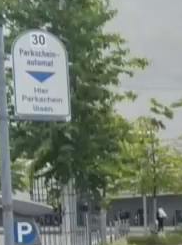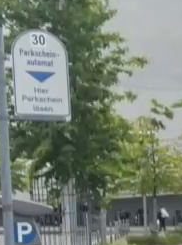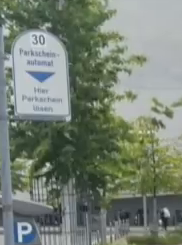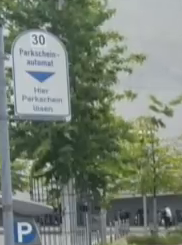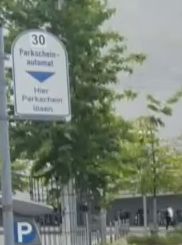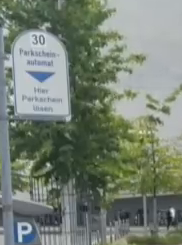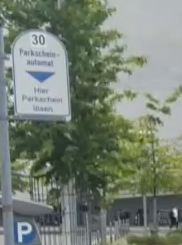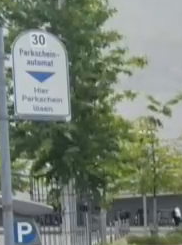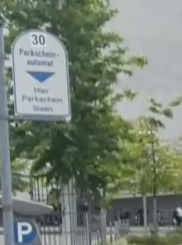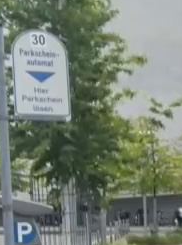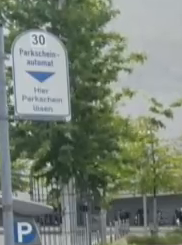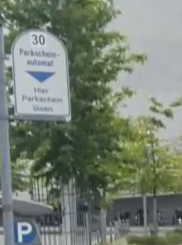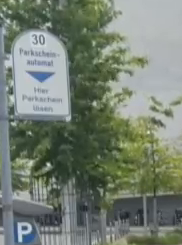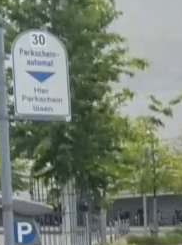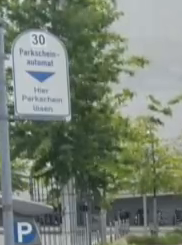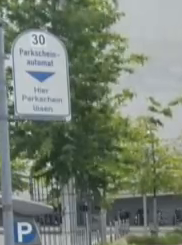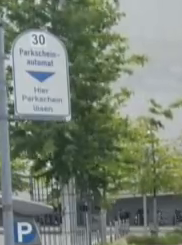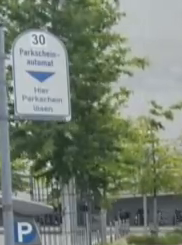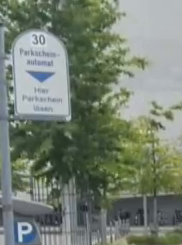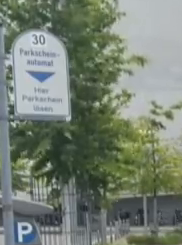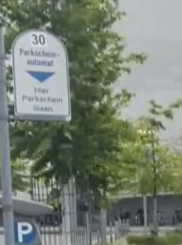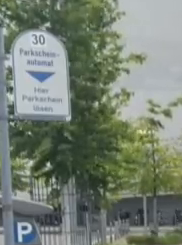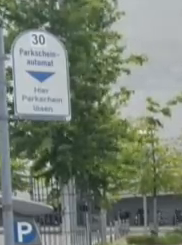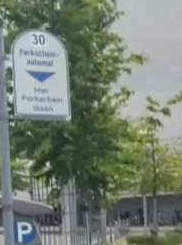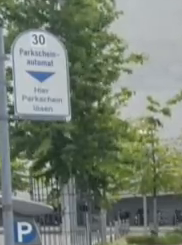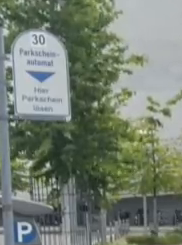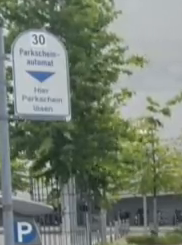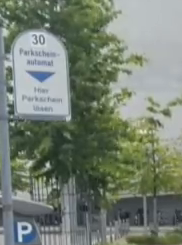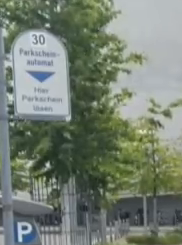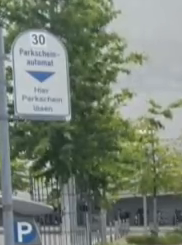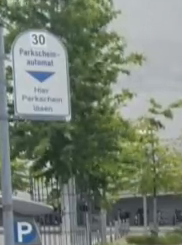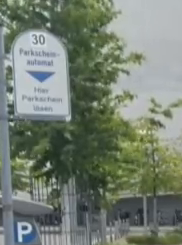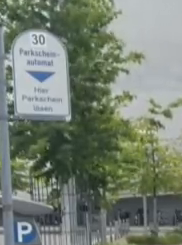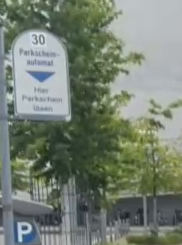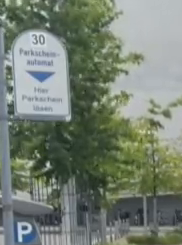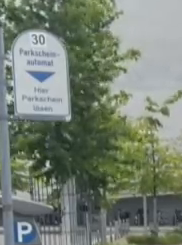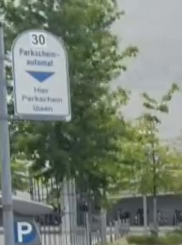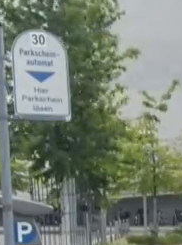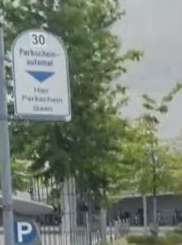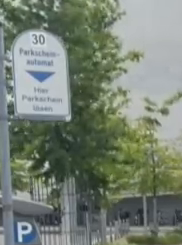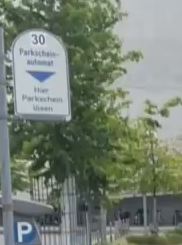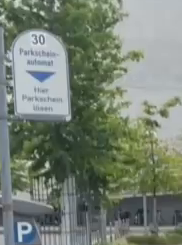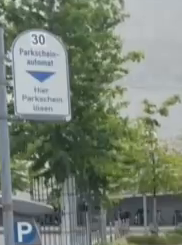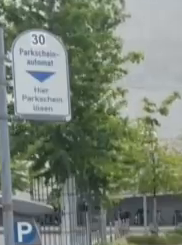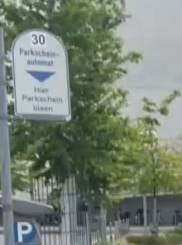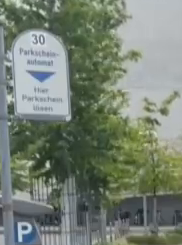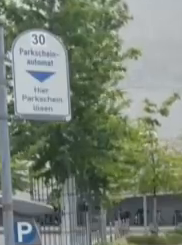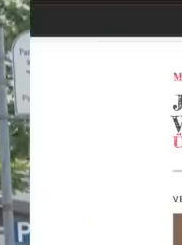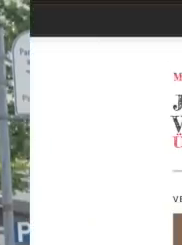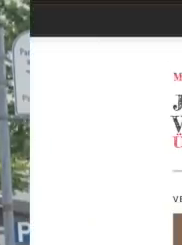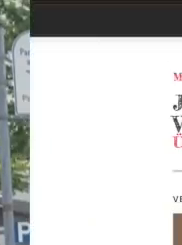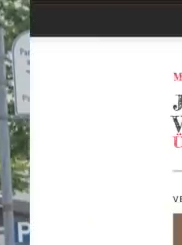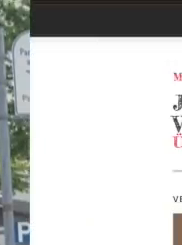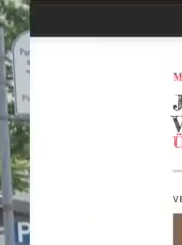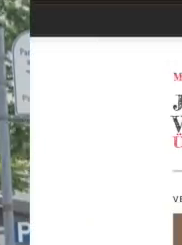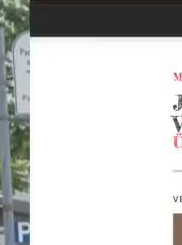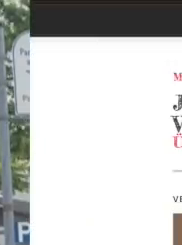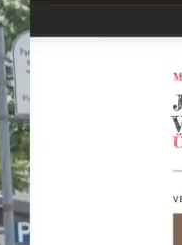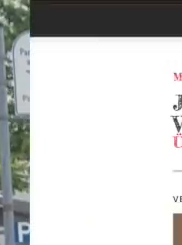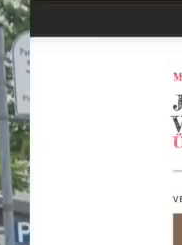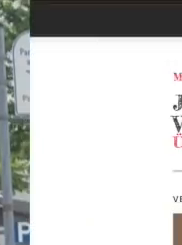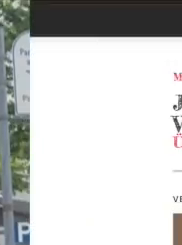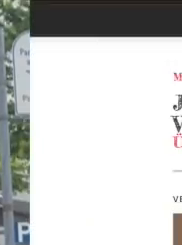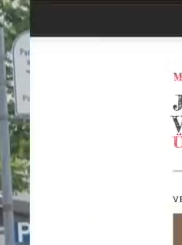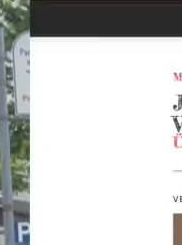wusste nicht, dass das von ihm ist. 2 Sekunden Cybert, 2 Sekunden Cybert, 7 Sekunden Cybert. Er hat mir daraufhin geschrieben, ich solle das runternehmen. Dann habe